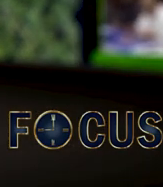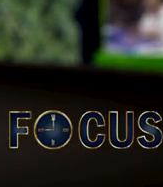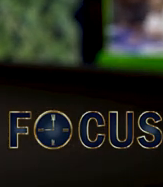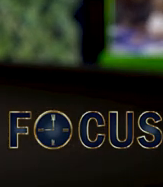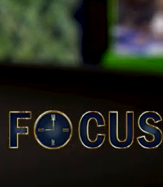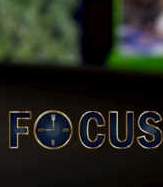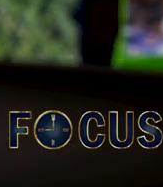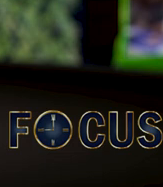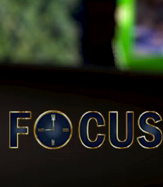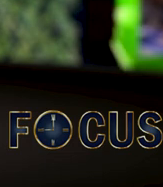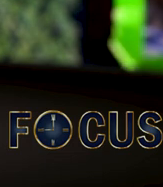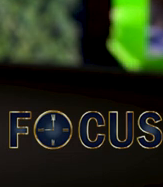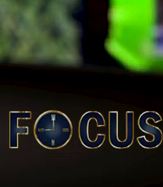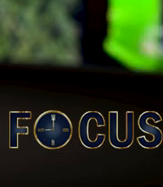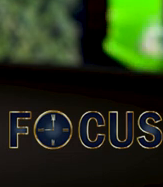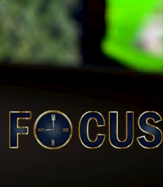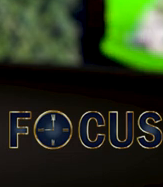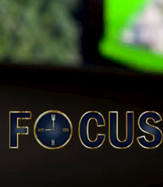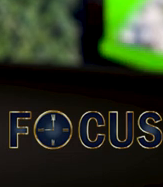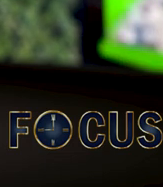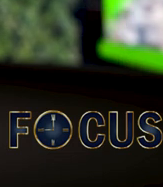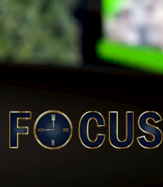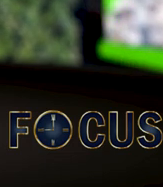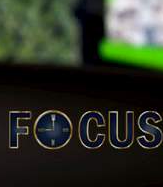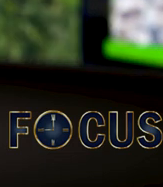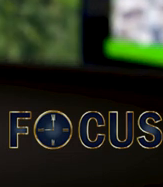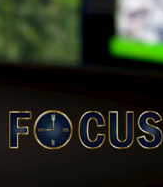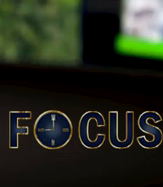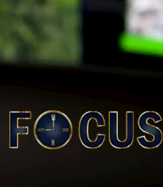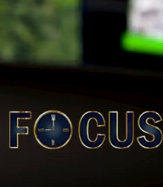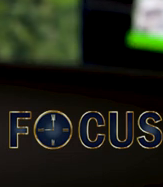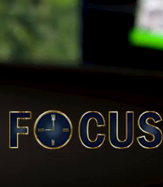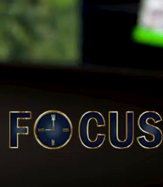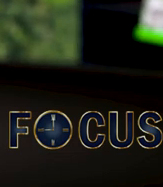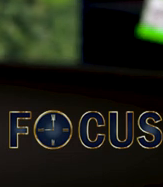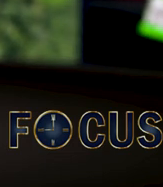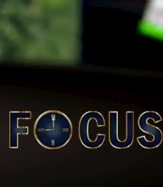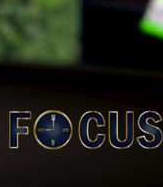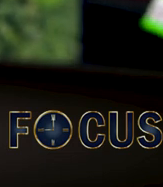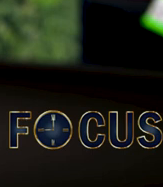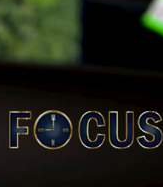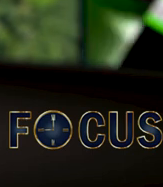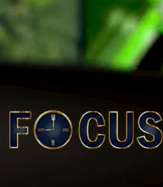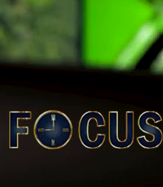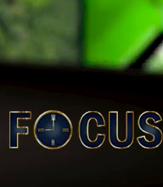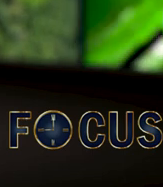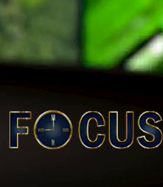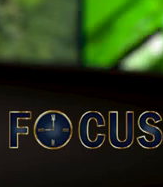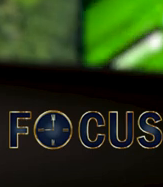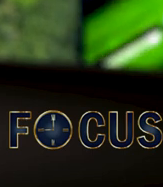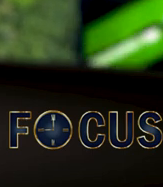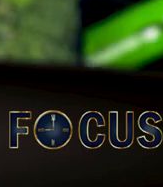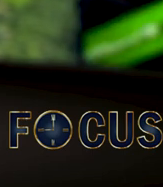thuis te blijven en vermijd op deze manier fysiek contact met anderen. Laten wij onszelf en anderen helpen door